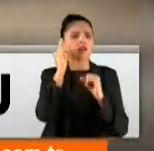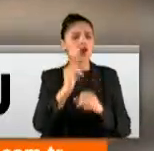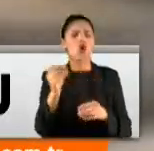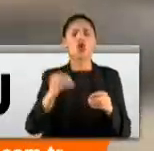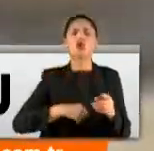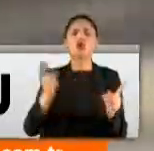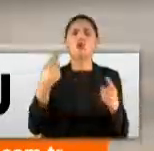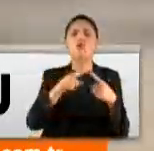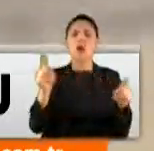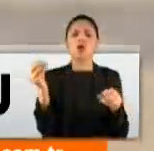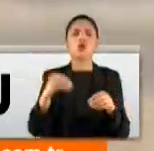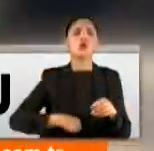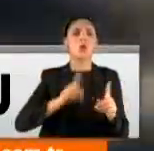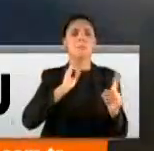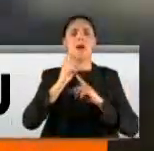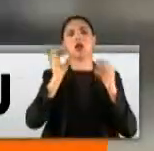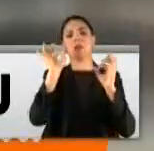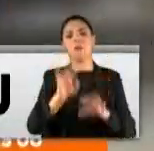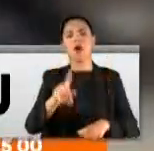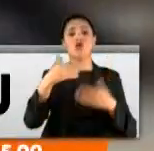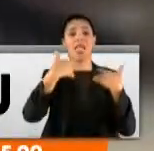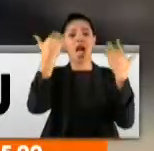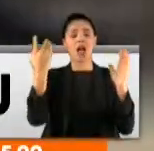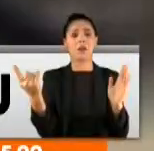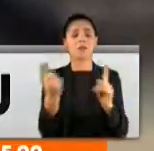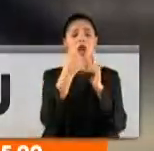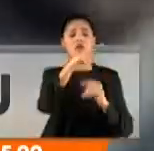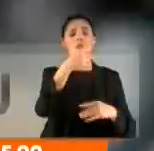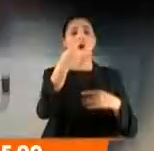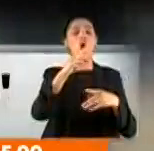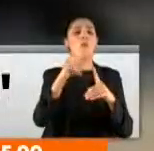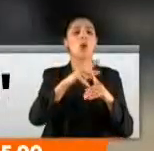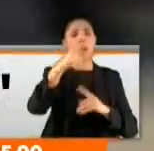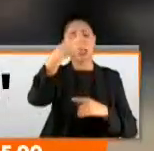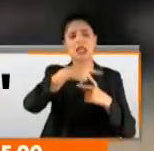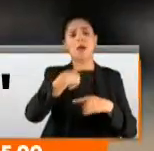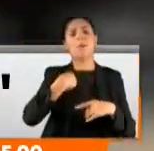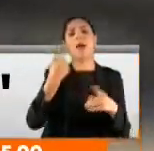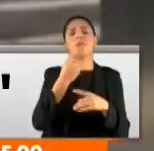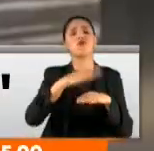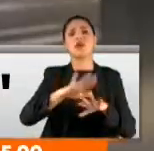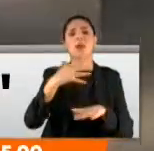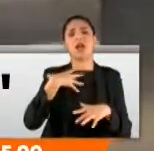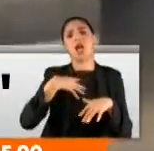suçlarından dava açıldı. Hakim karşısına çıkan zabıtalardan biri, biz bir şey yapmadık, kendi yere düştü dedi.